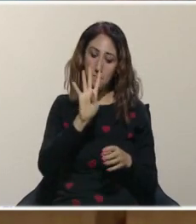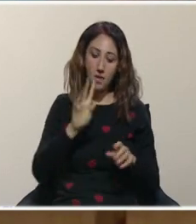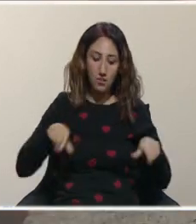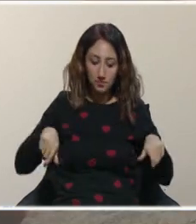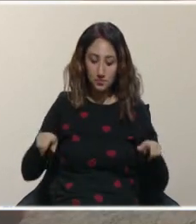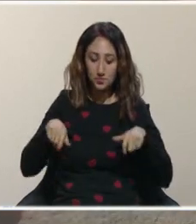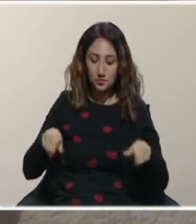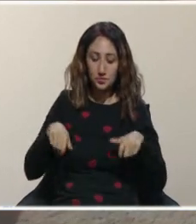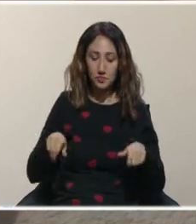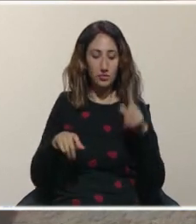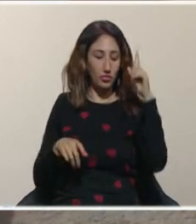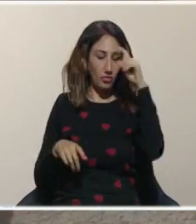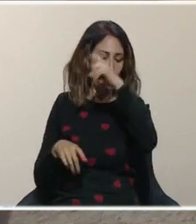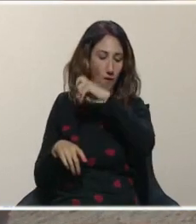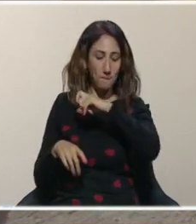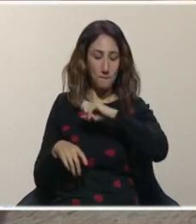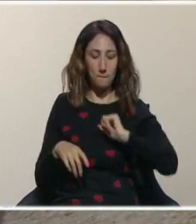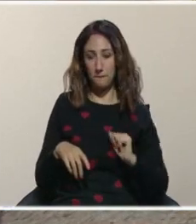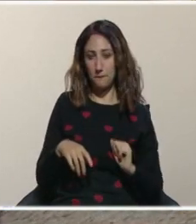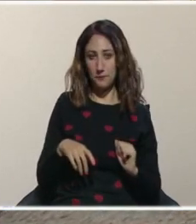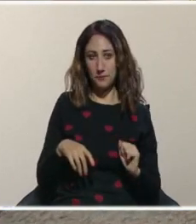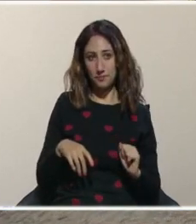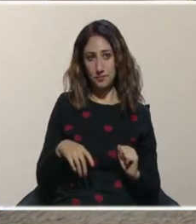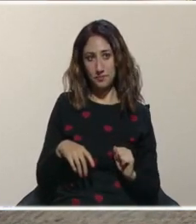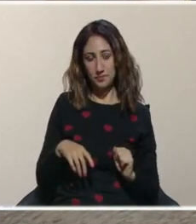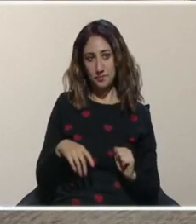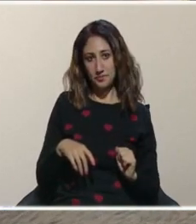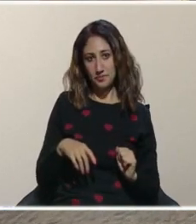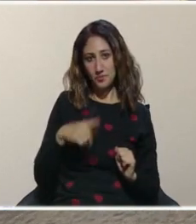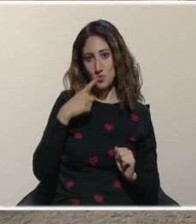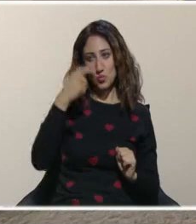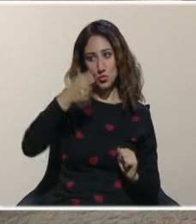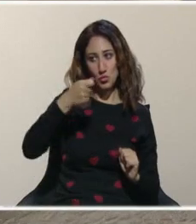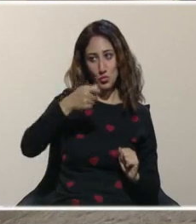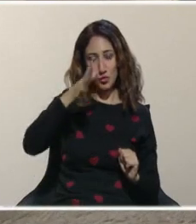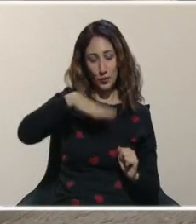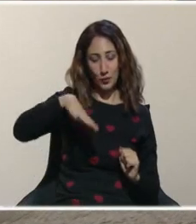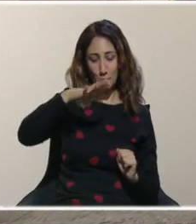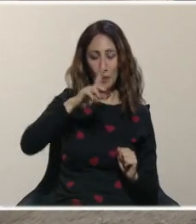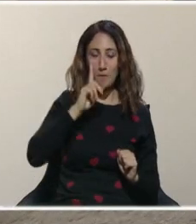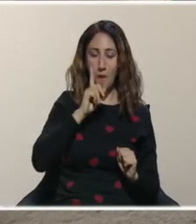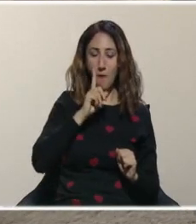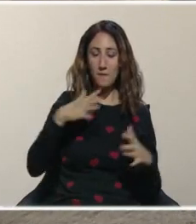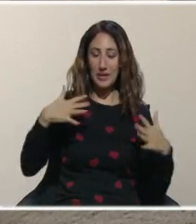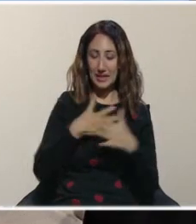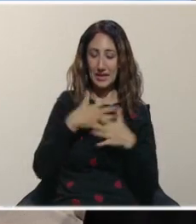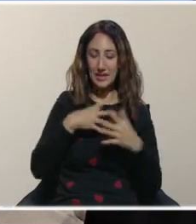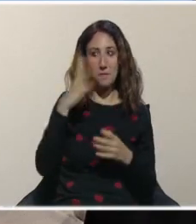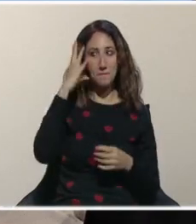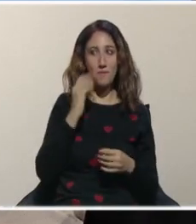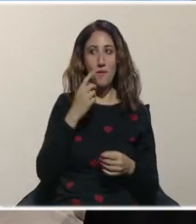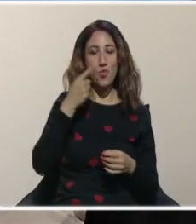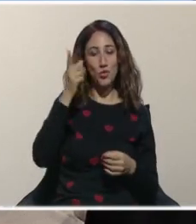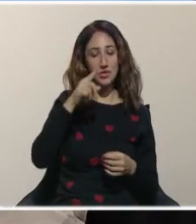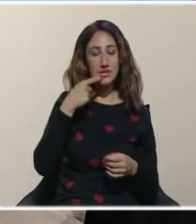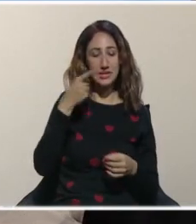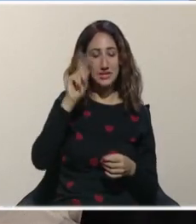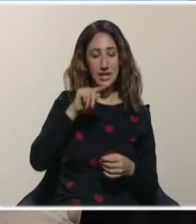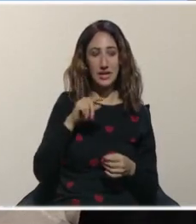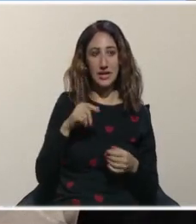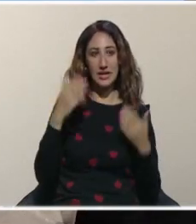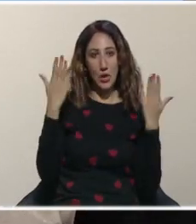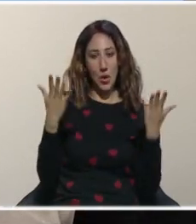العضلات، مهما اقول لكم المجهود شكله ايه. فكل سنه وانت طيبه. انت طيب. كل عيد ام وانت سعيده. تعيش وانت سعيد. وربنا